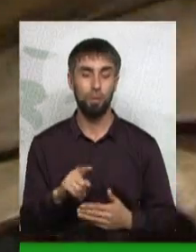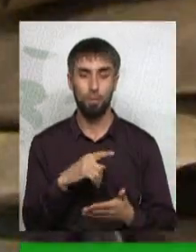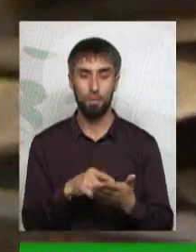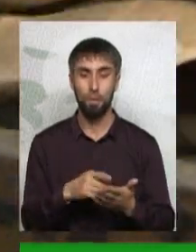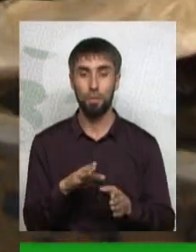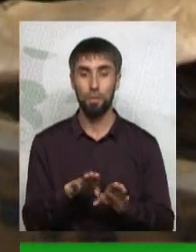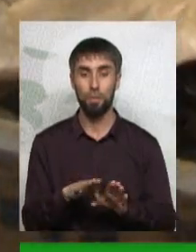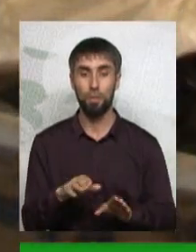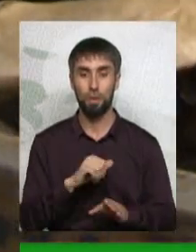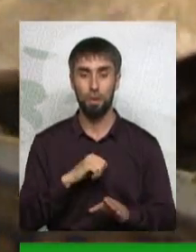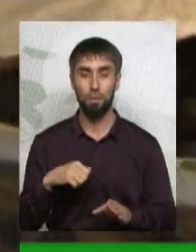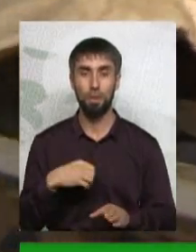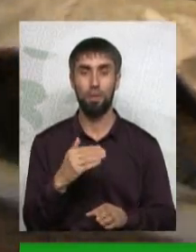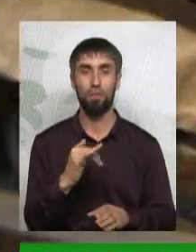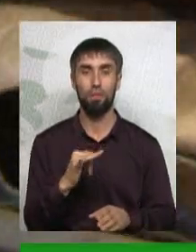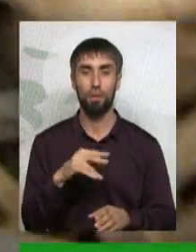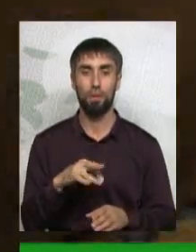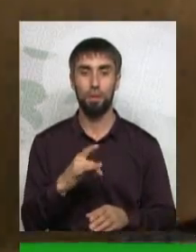тут фильтрация